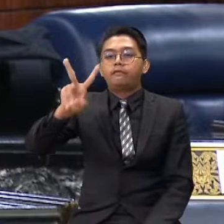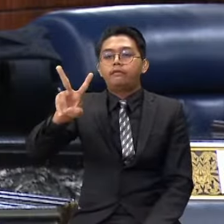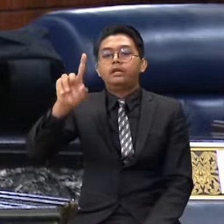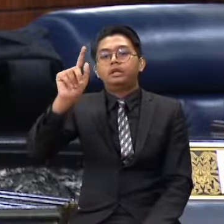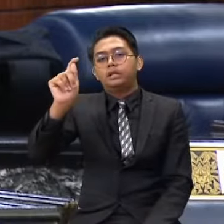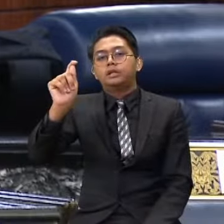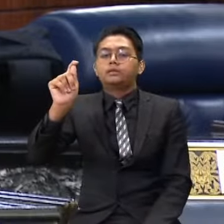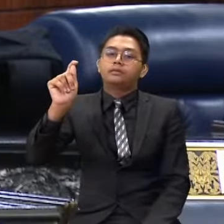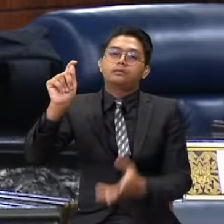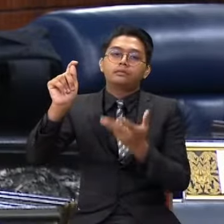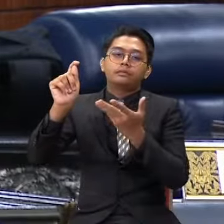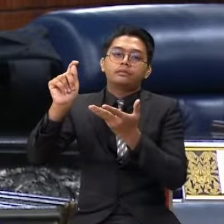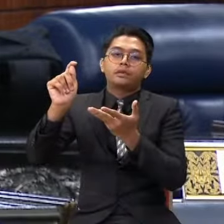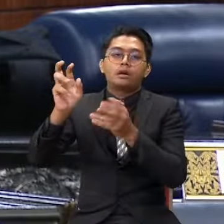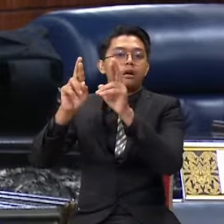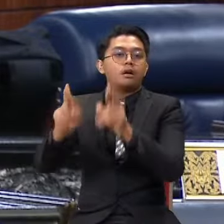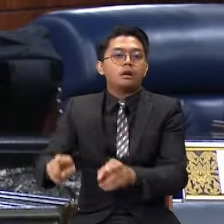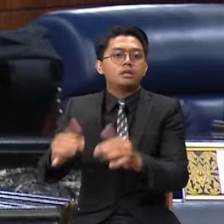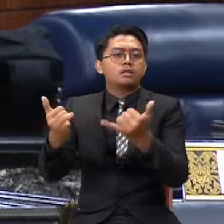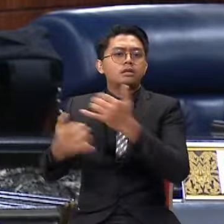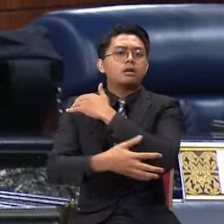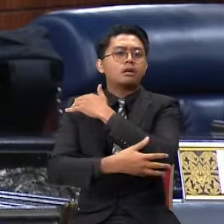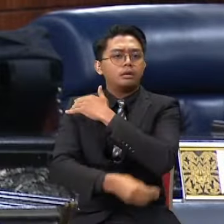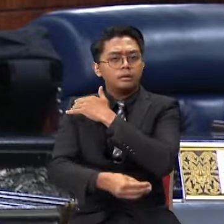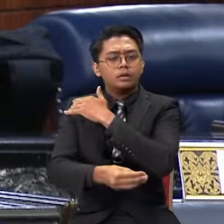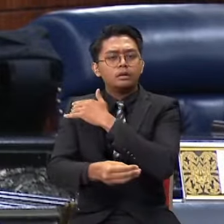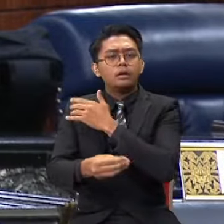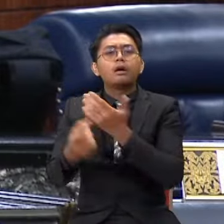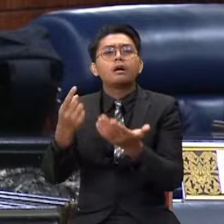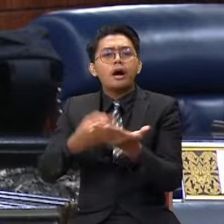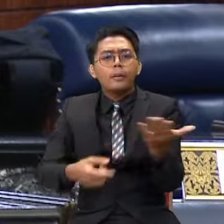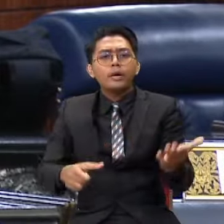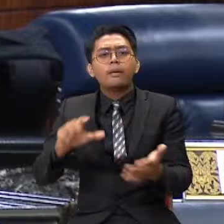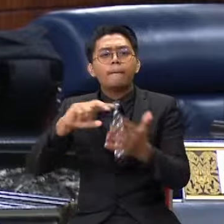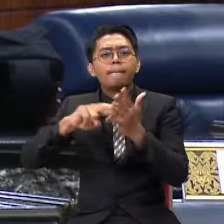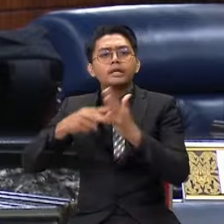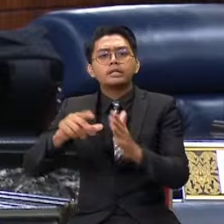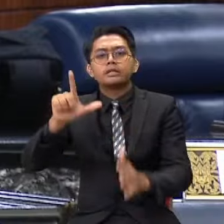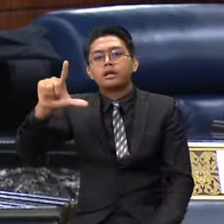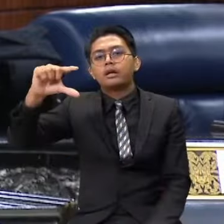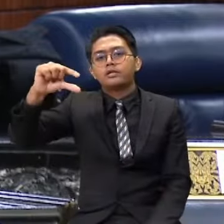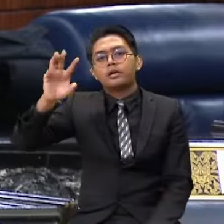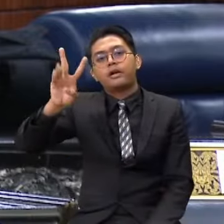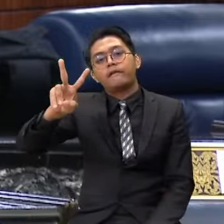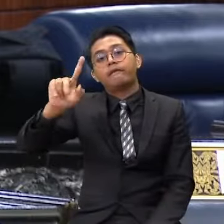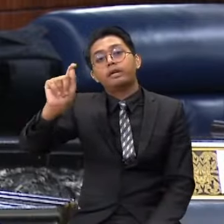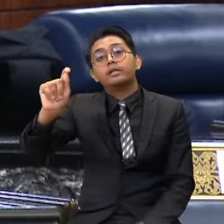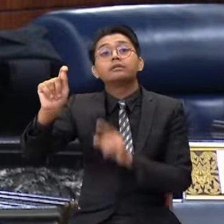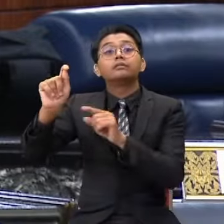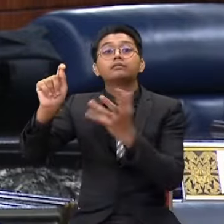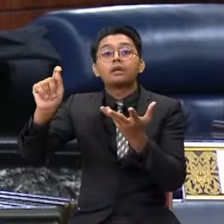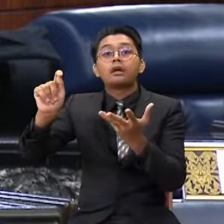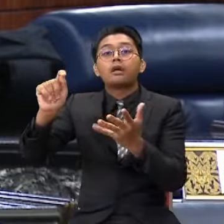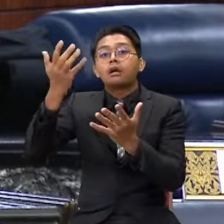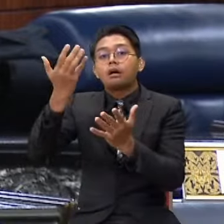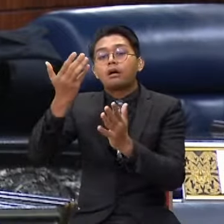lgbt rakyat hidup susah apakah itu lgbt l